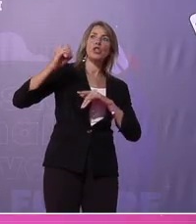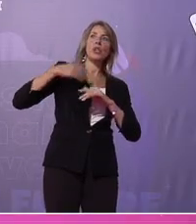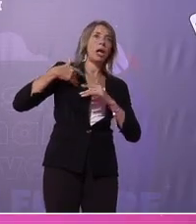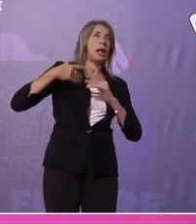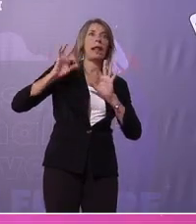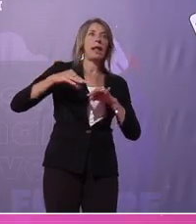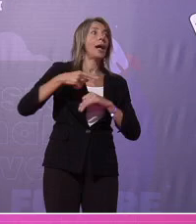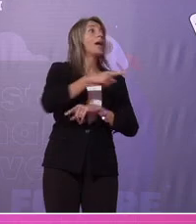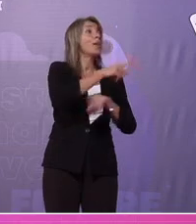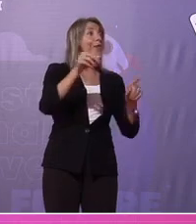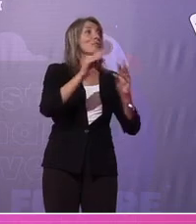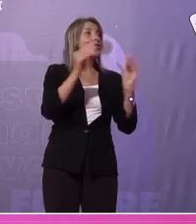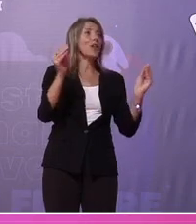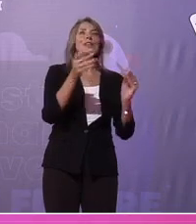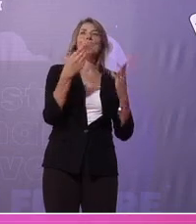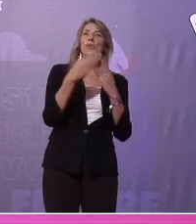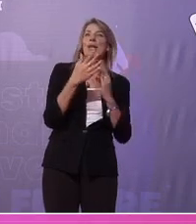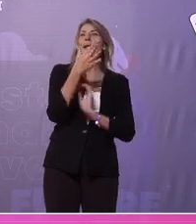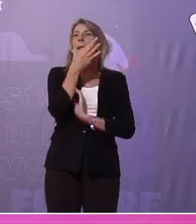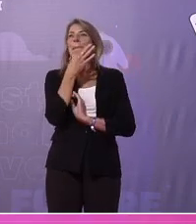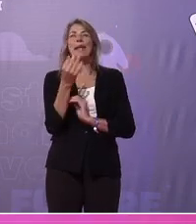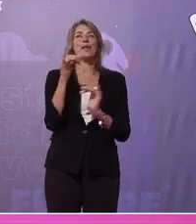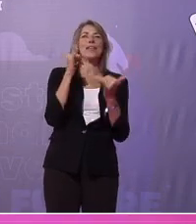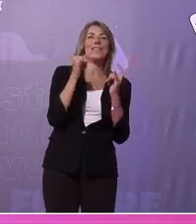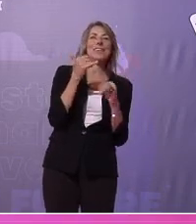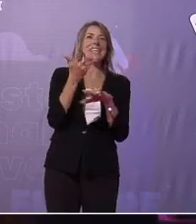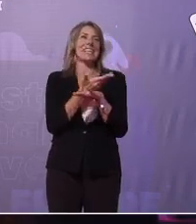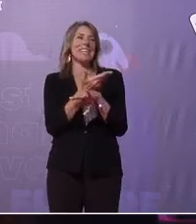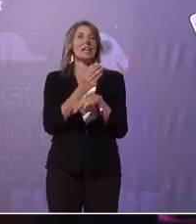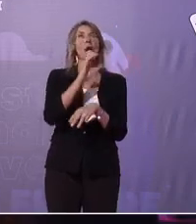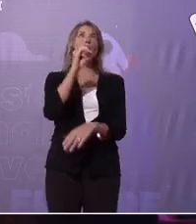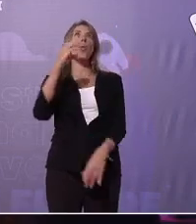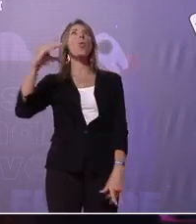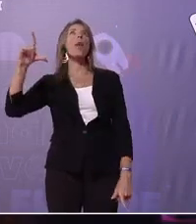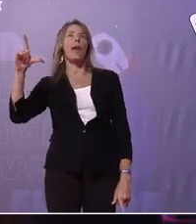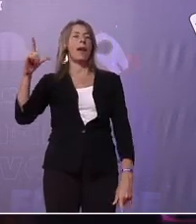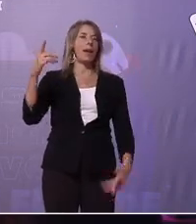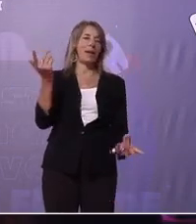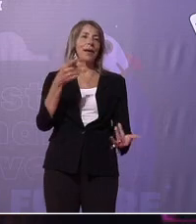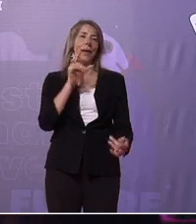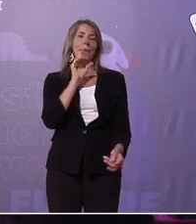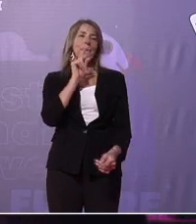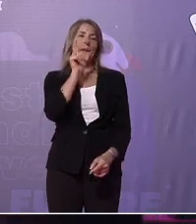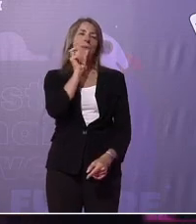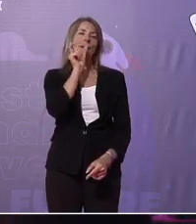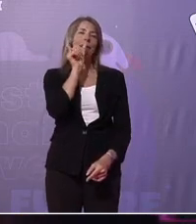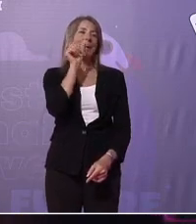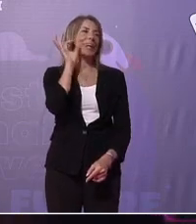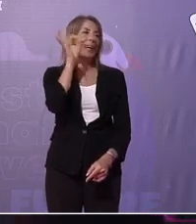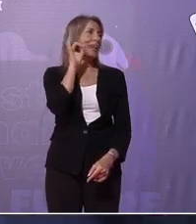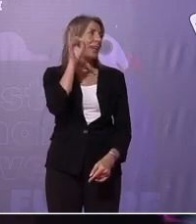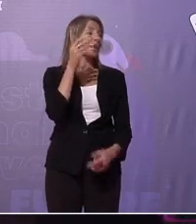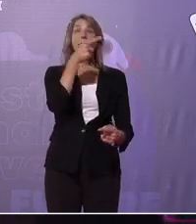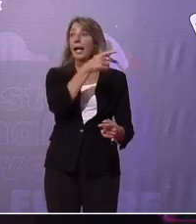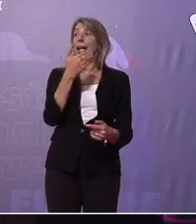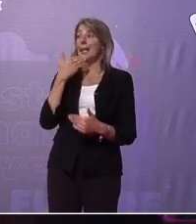studiare è bello È divertente è sexy e e è cool usiamo l'inglese così non ci mettiamo male e lui ce lo sta facendo vedere ed è